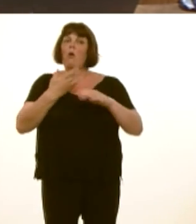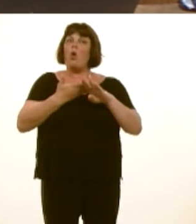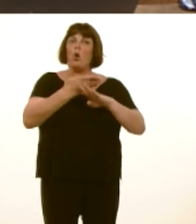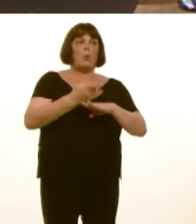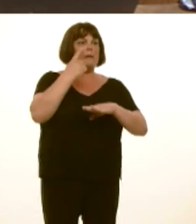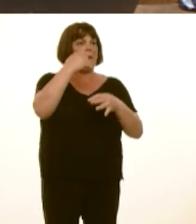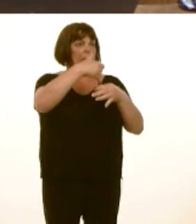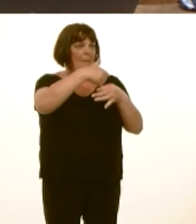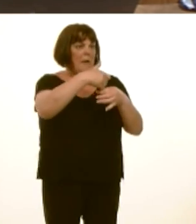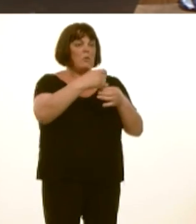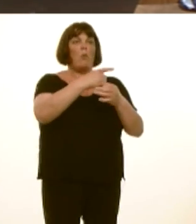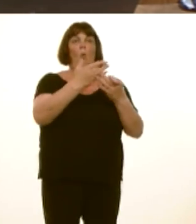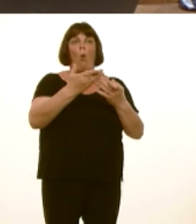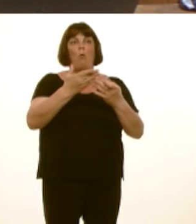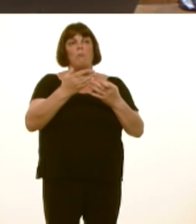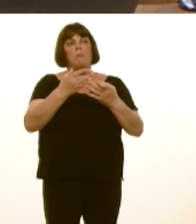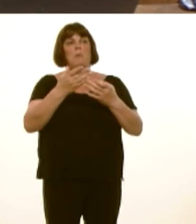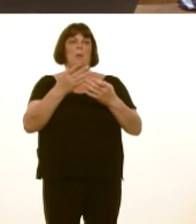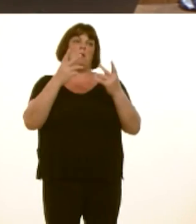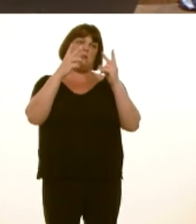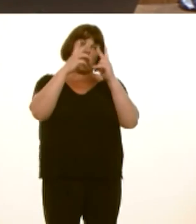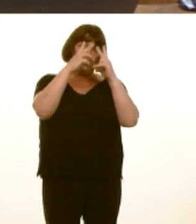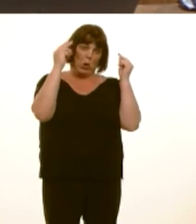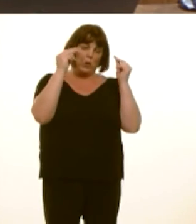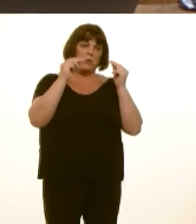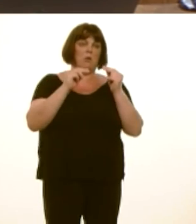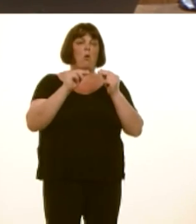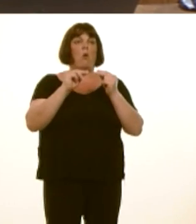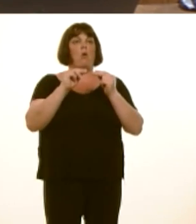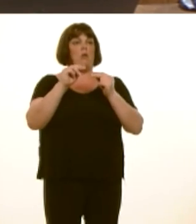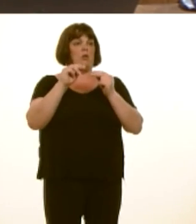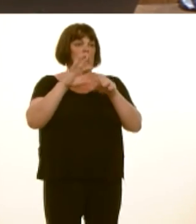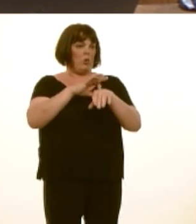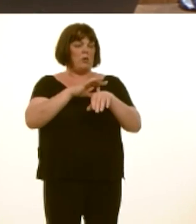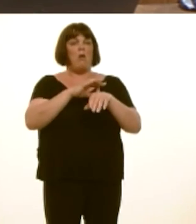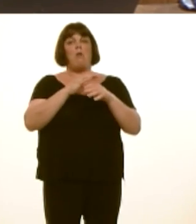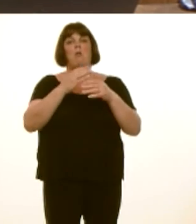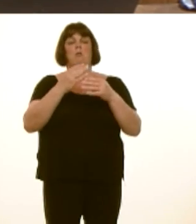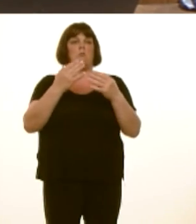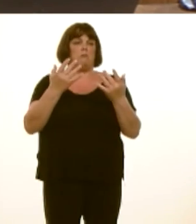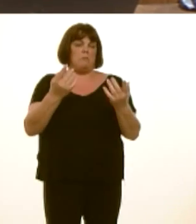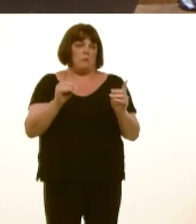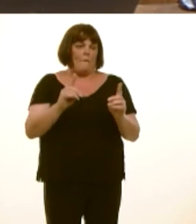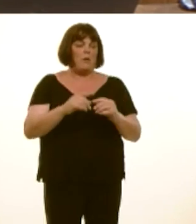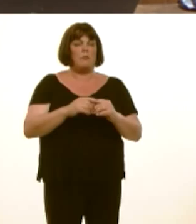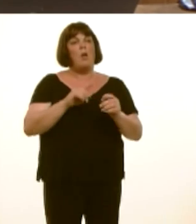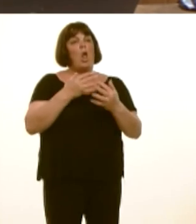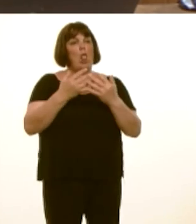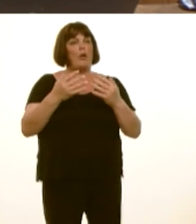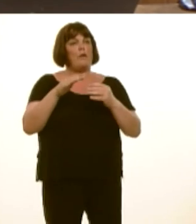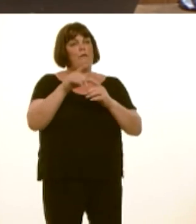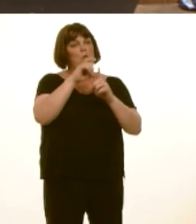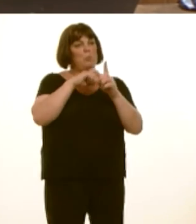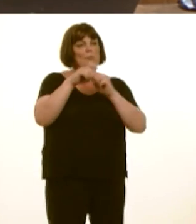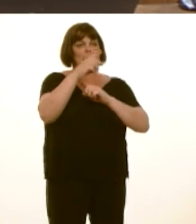lan fanna i feddyg. Mae nyrsys gyda ni'n llawer, wrth gwrs, i helpu bobl, ddim eisiau felly gweld meddyg